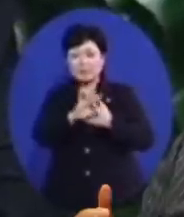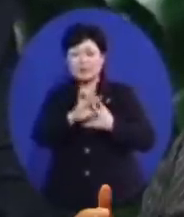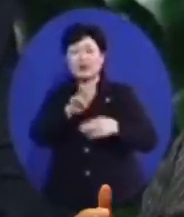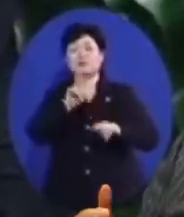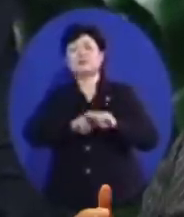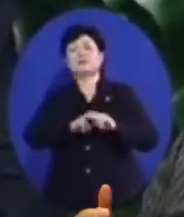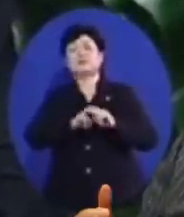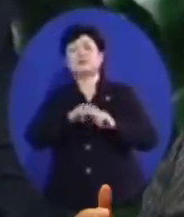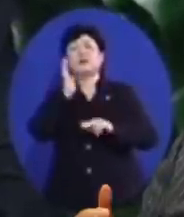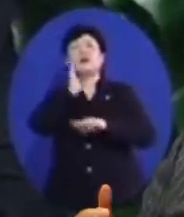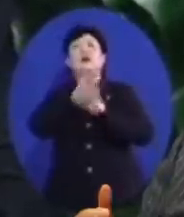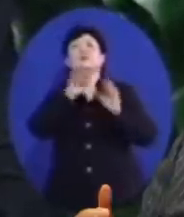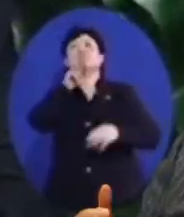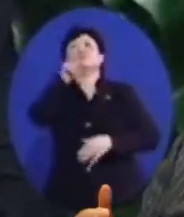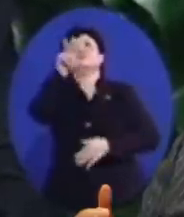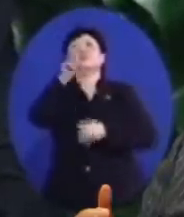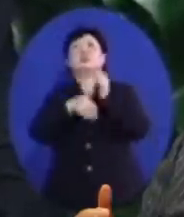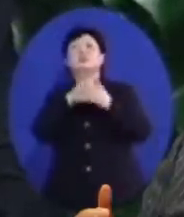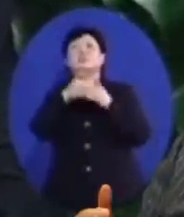쳐다봐도